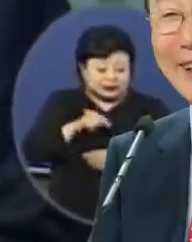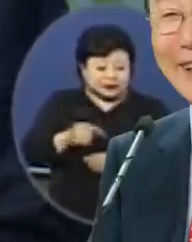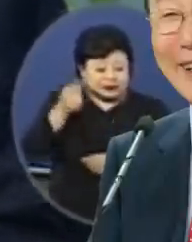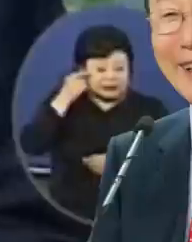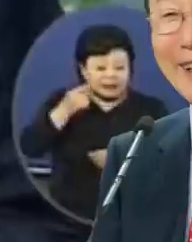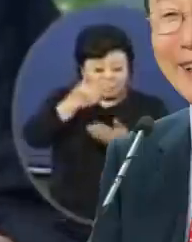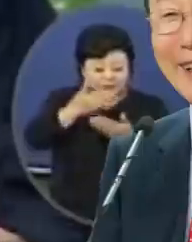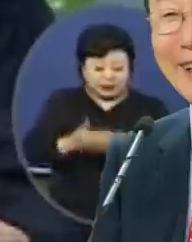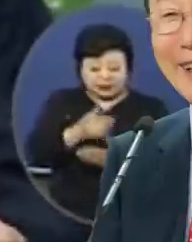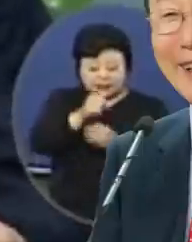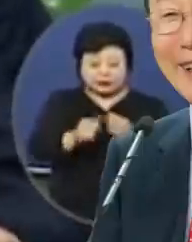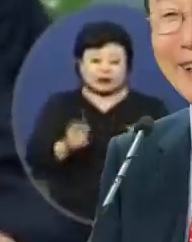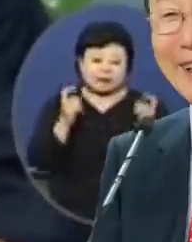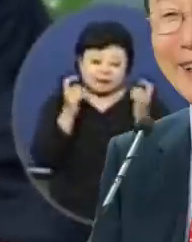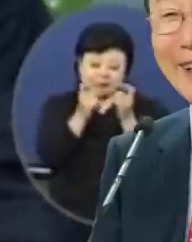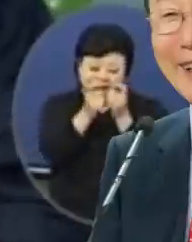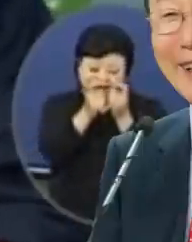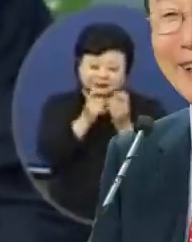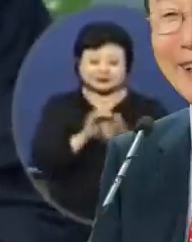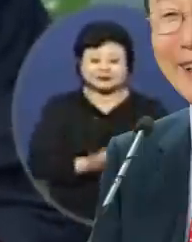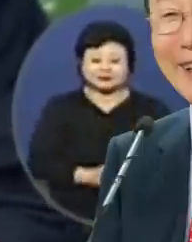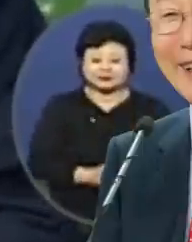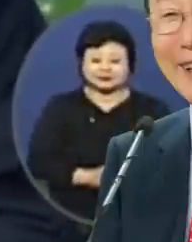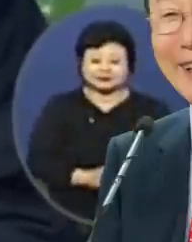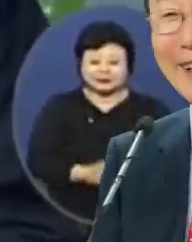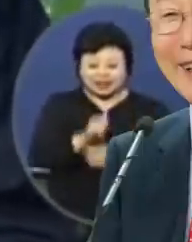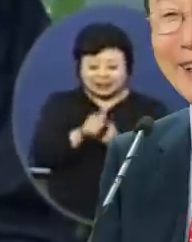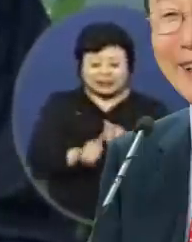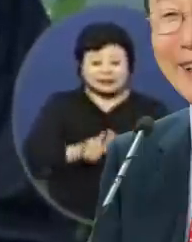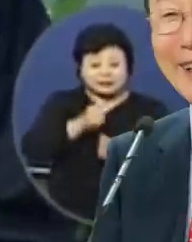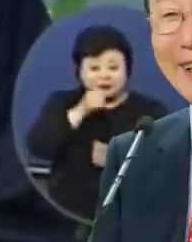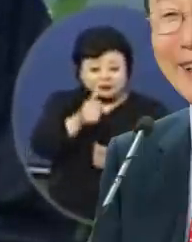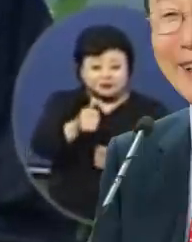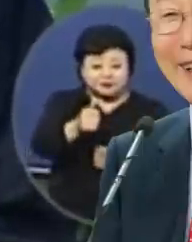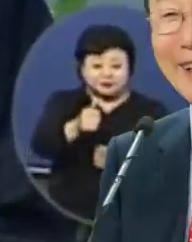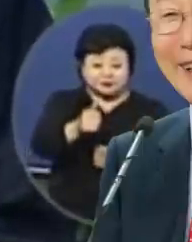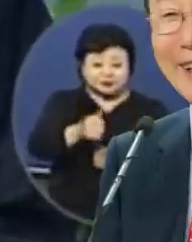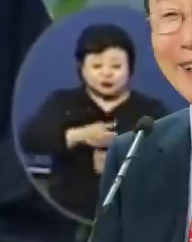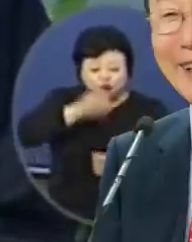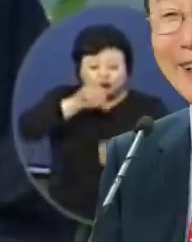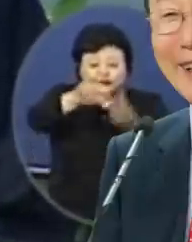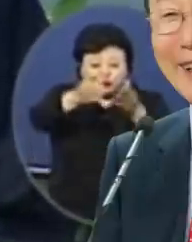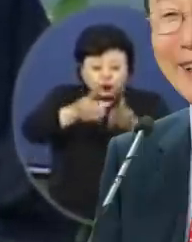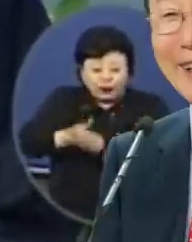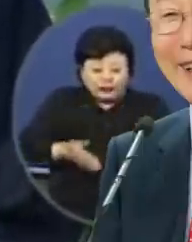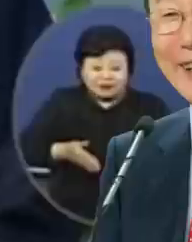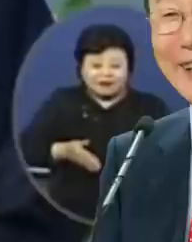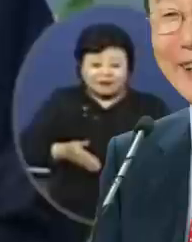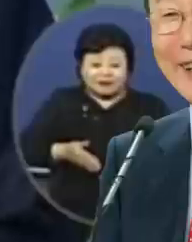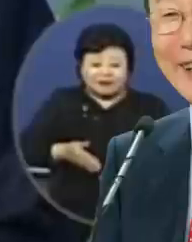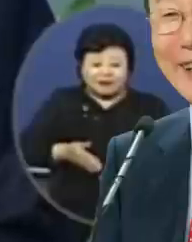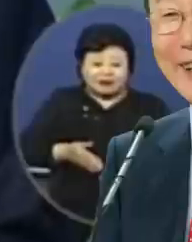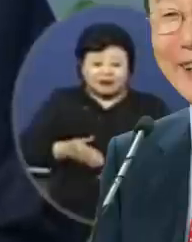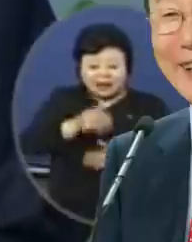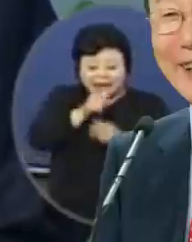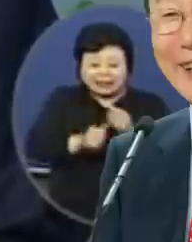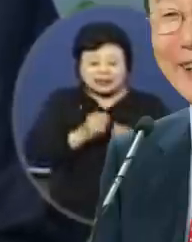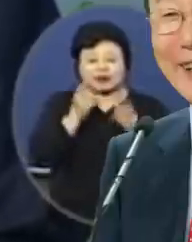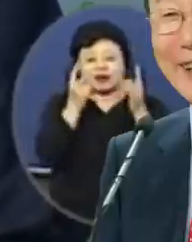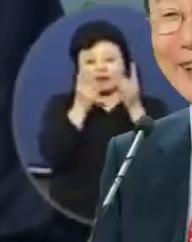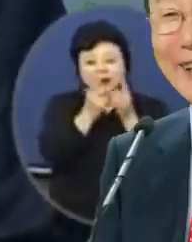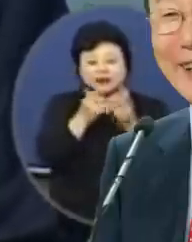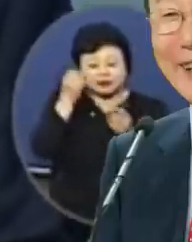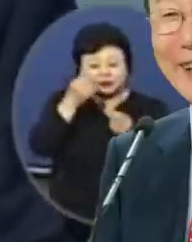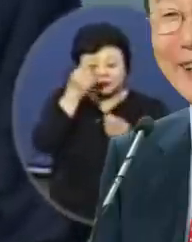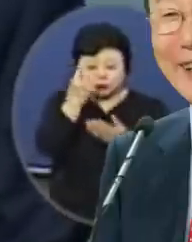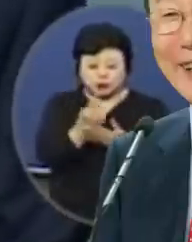받아들여서 하나님과 만나는 것입니다. 그 다음 하나님의 꿈을 통해서 우리가 하나님과 만나는 것입니다.